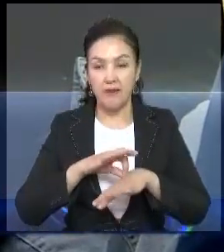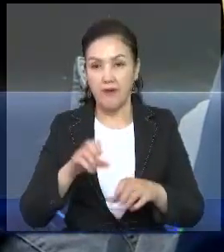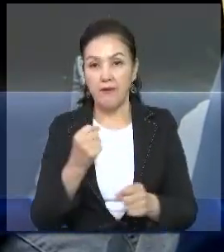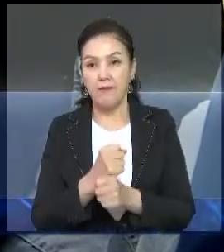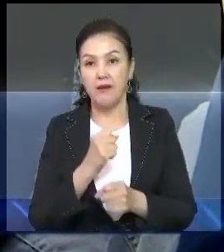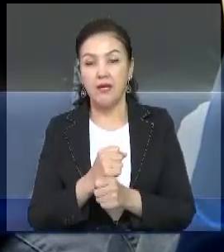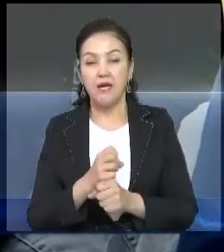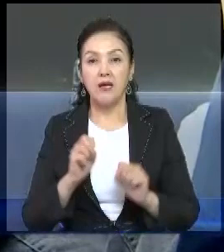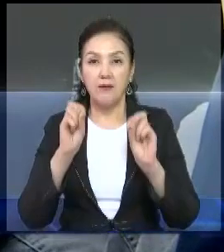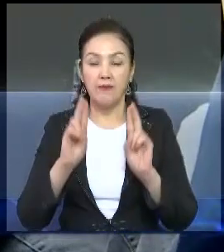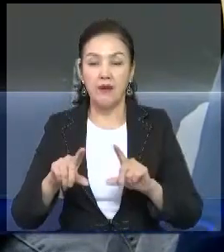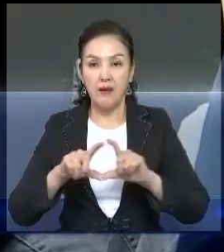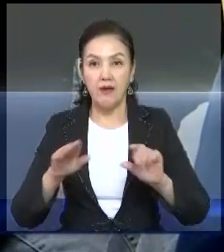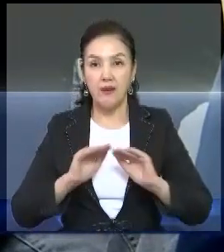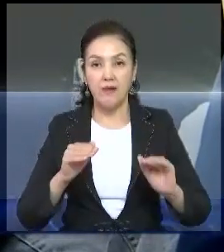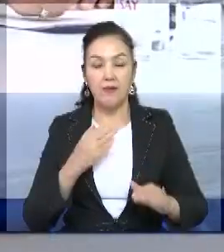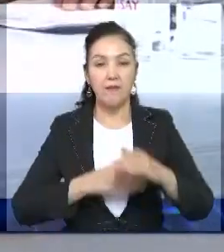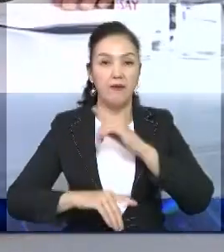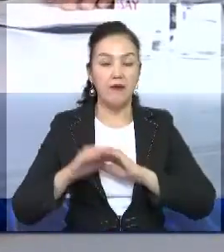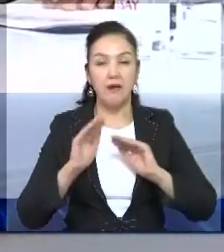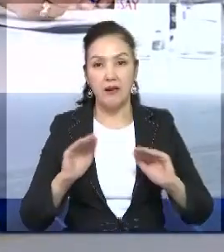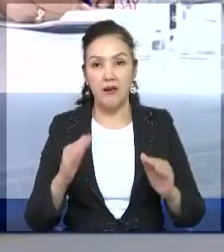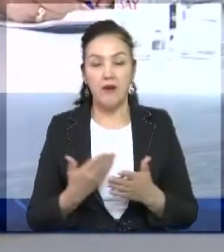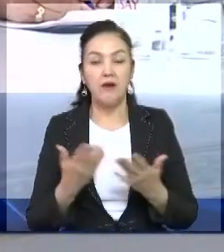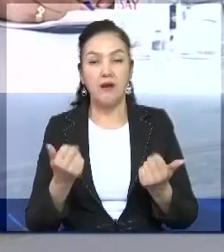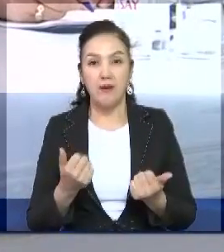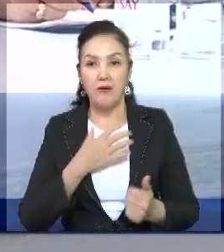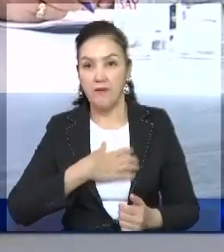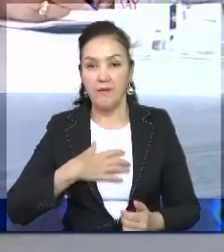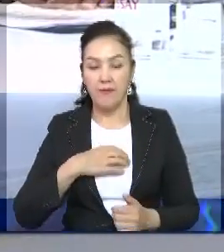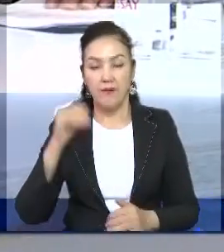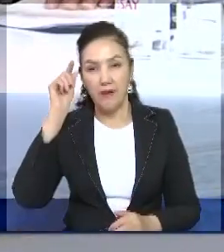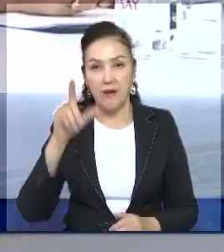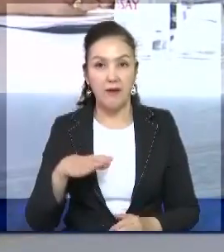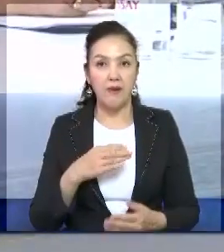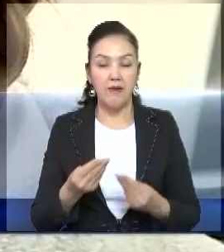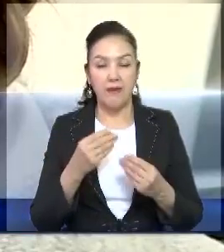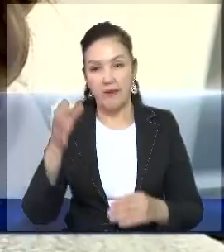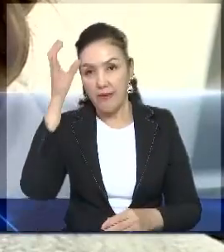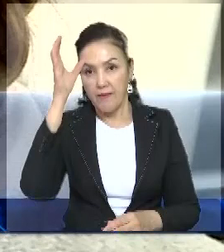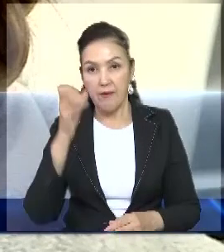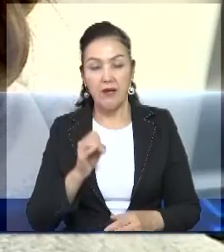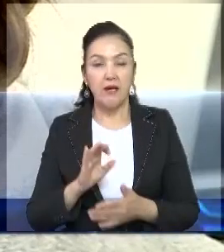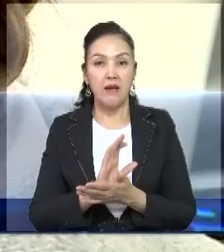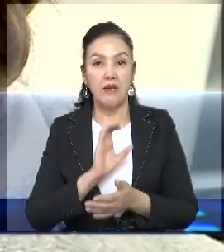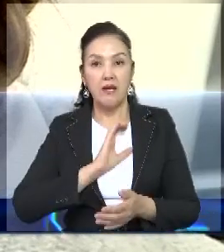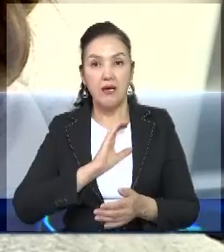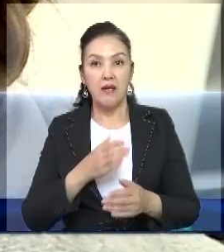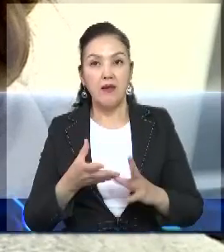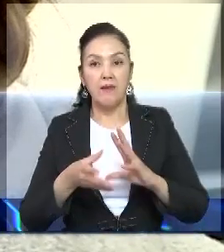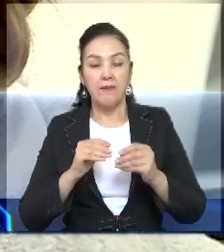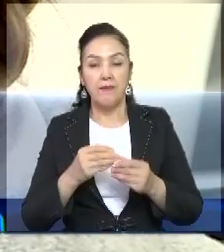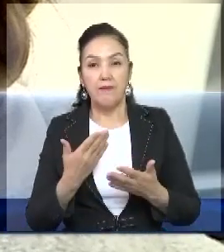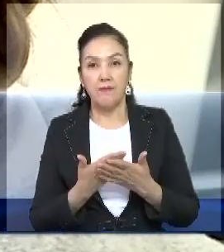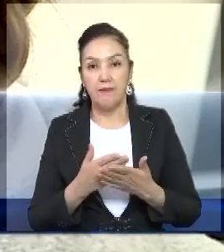по модернизации специальных школ для детей с особыми потребностями. Безусловно, важным для студентов является обеспечение образовательными грантами. В общей сложности по